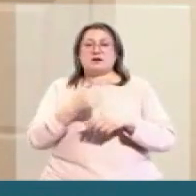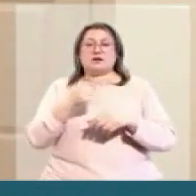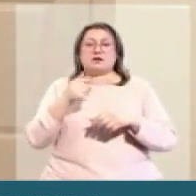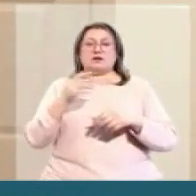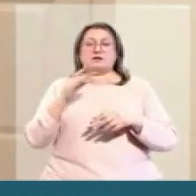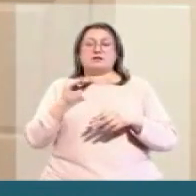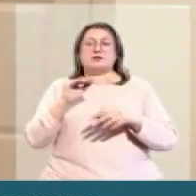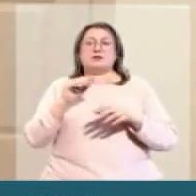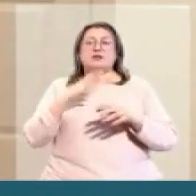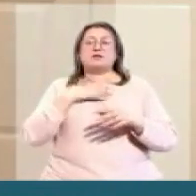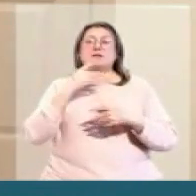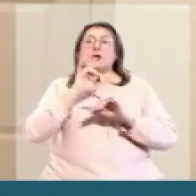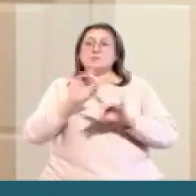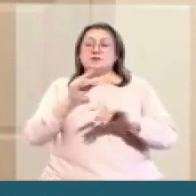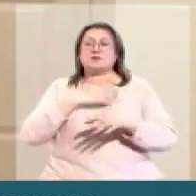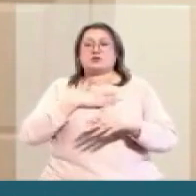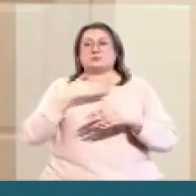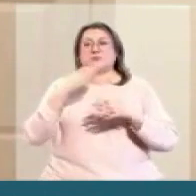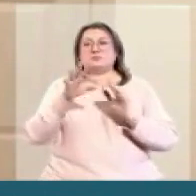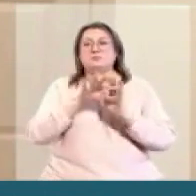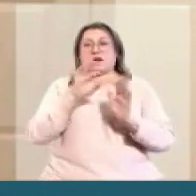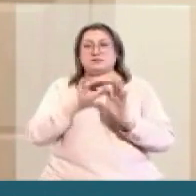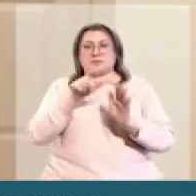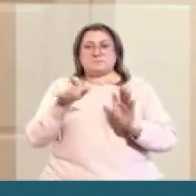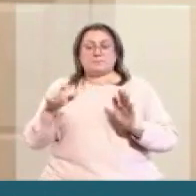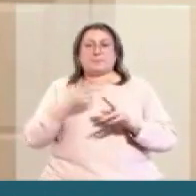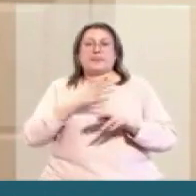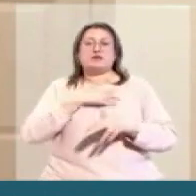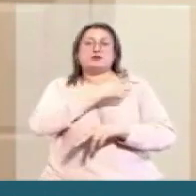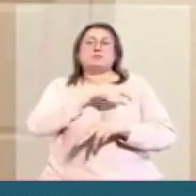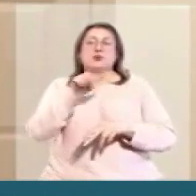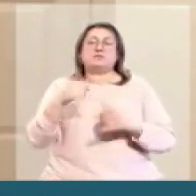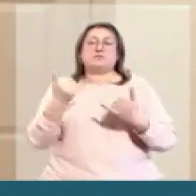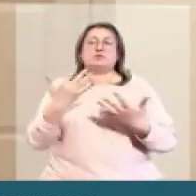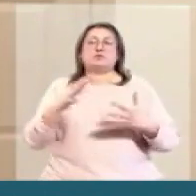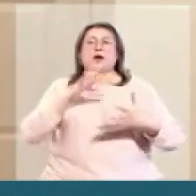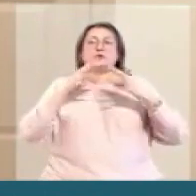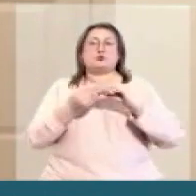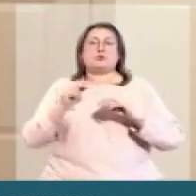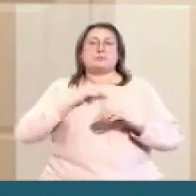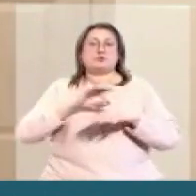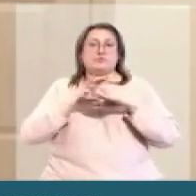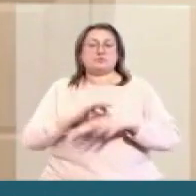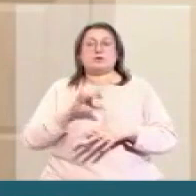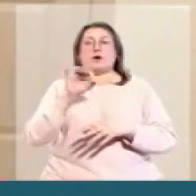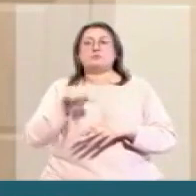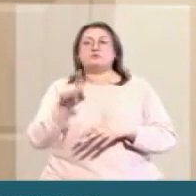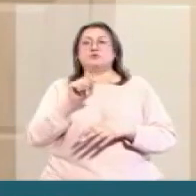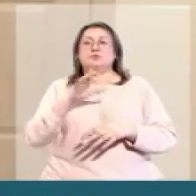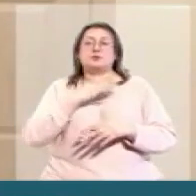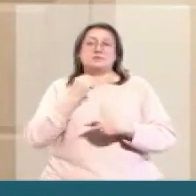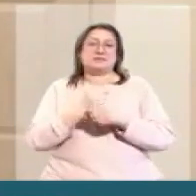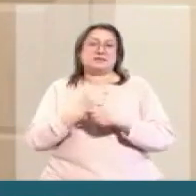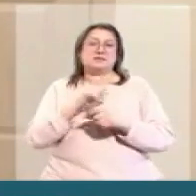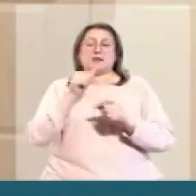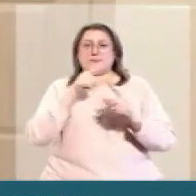наших потенциальных избирателей. Поэтому наши депутаты уже сегодня ведут отчетную работу о том, что ими было сделано